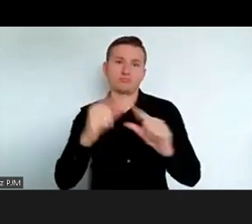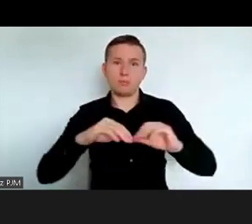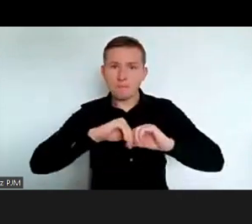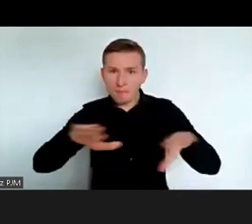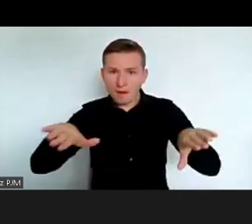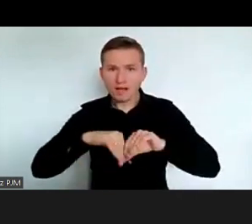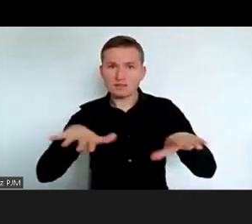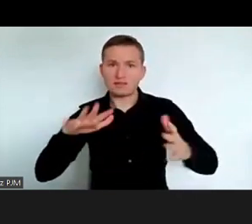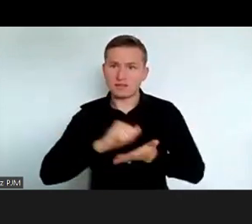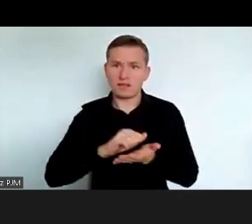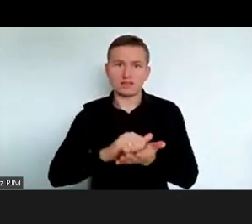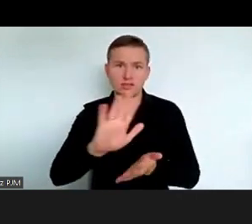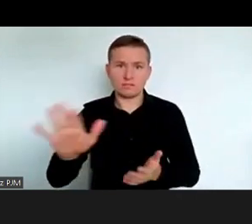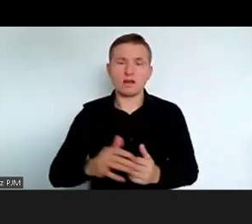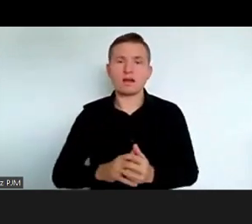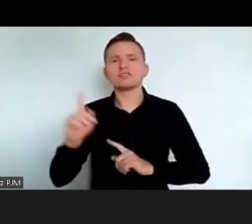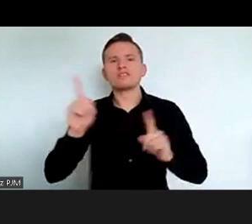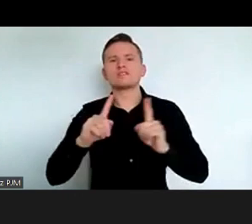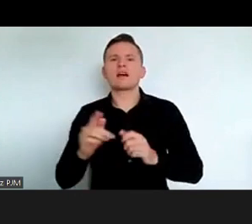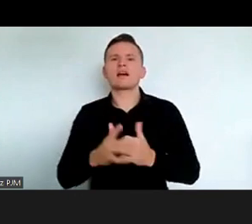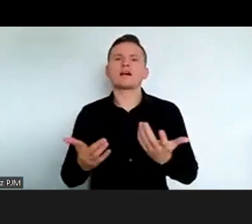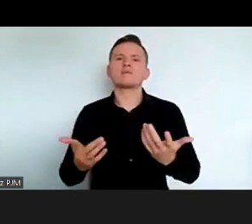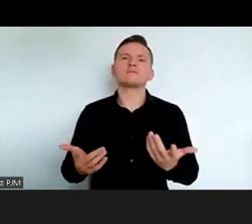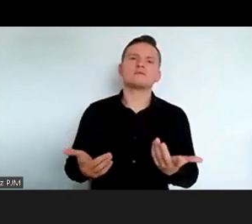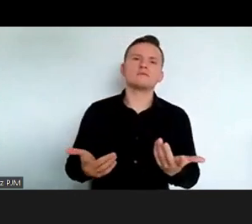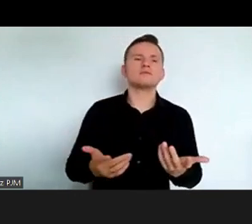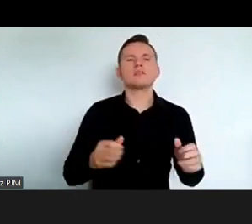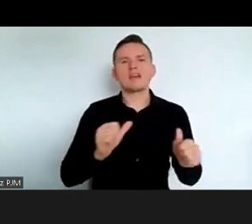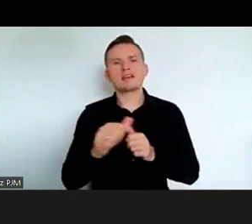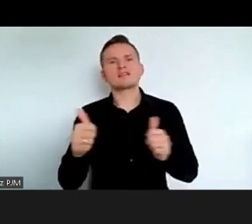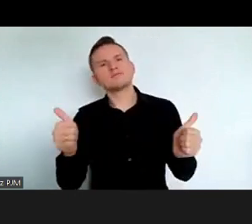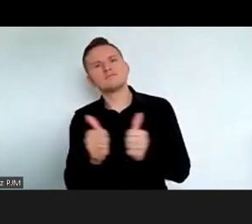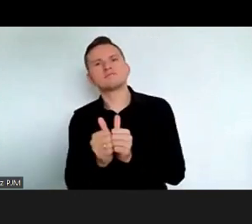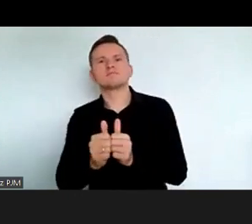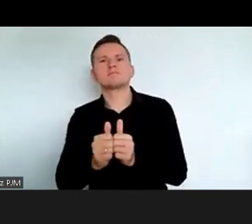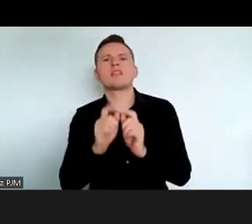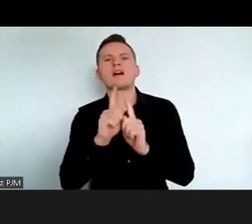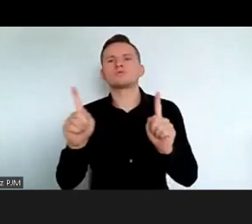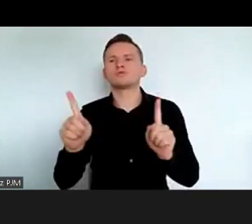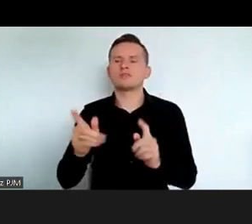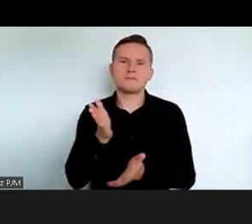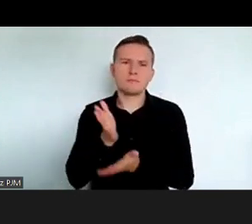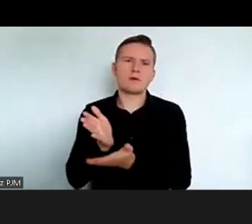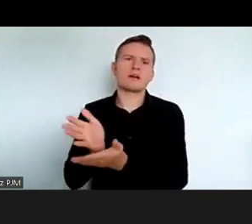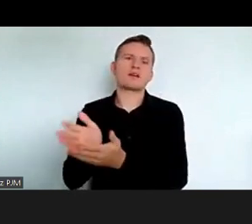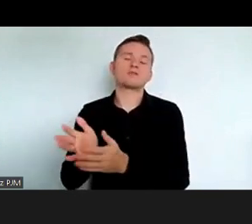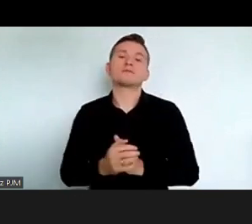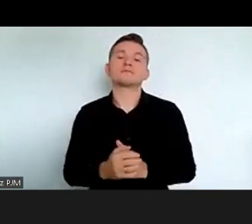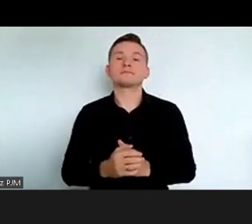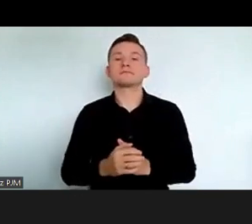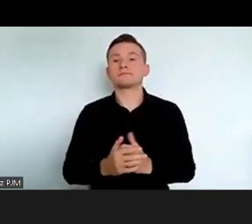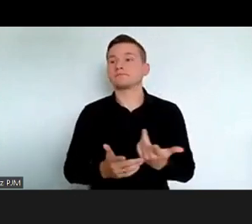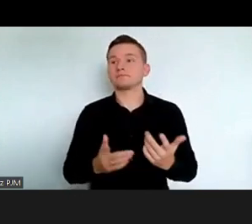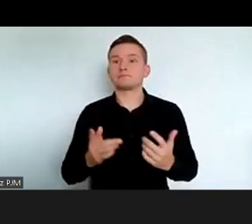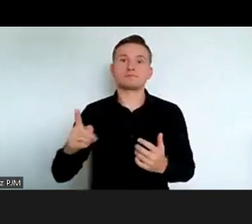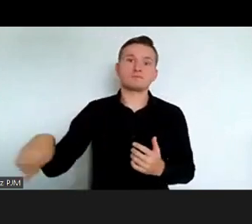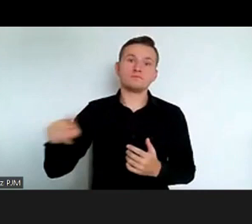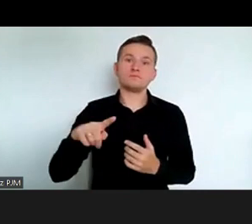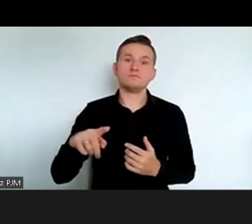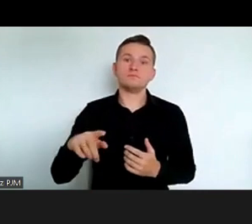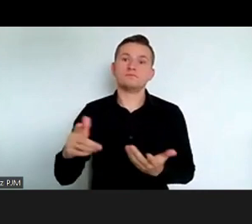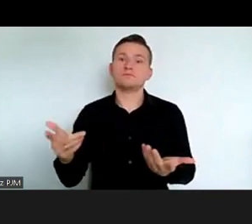wymagają ewentualnie, bo idzie z nimi nauczyciel wspomagający i oni, jeżeli mogą mieć problem, jaki mogą